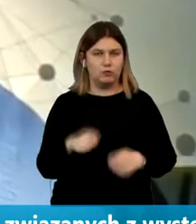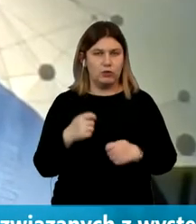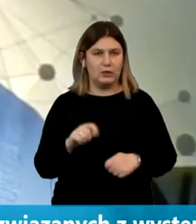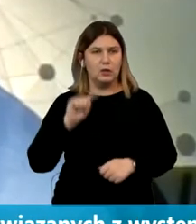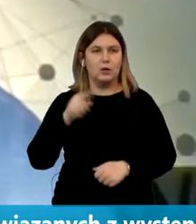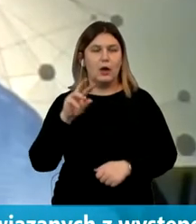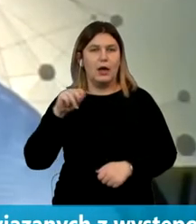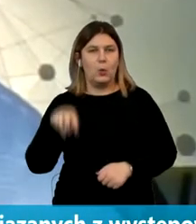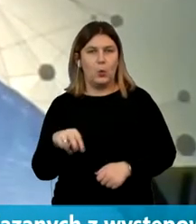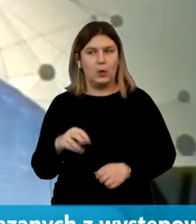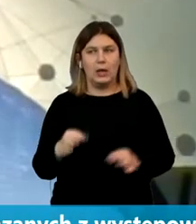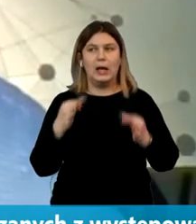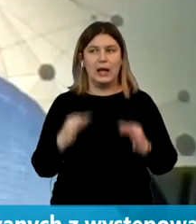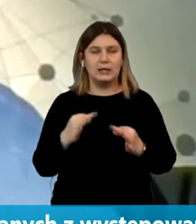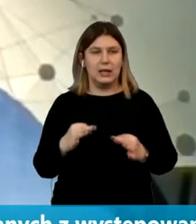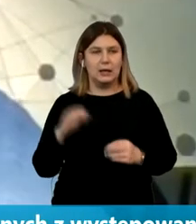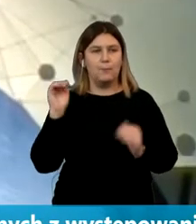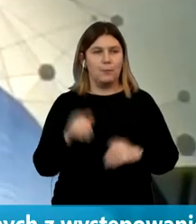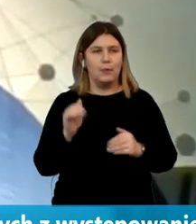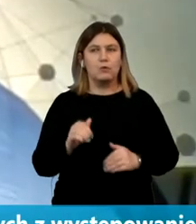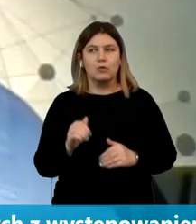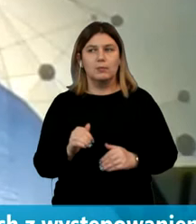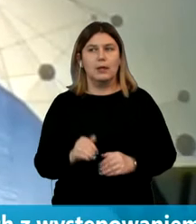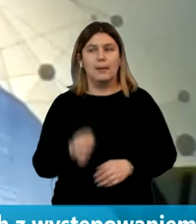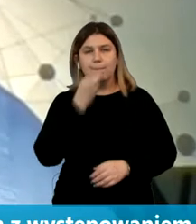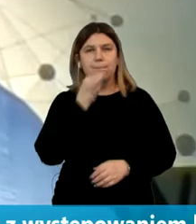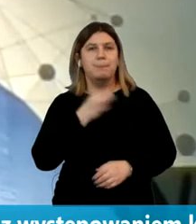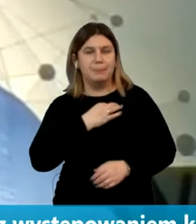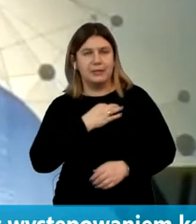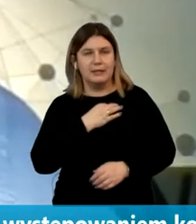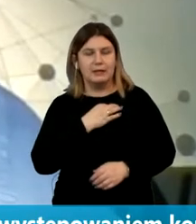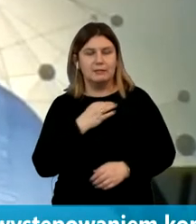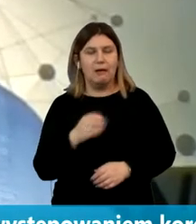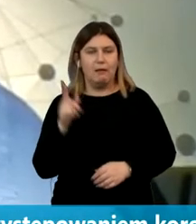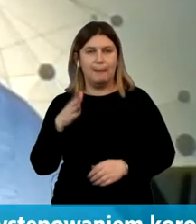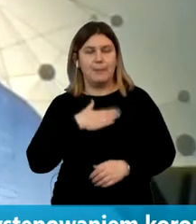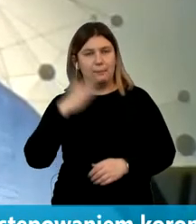www.wiadomościszczecin.eu, a teraz możemy przejść do pytań. Mam nadzieję, że takie